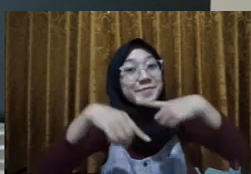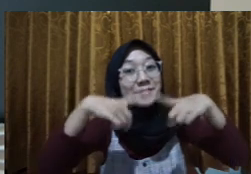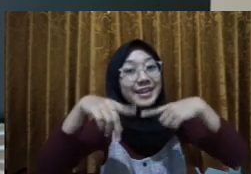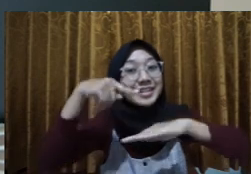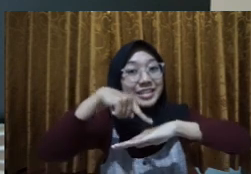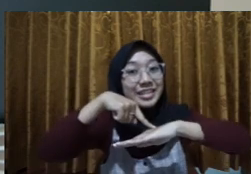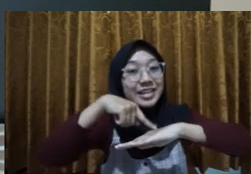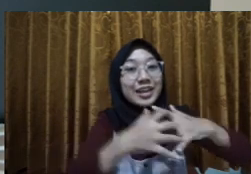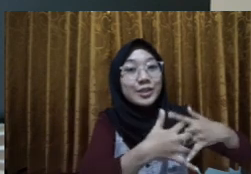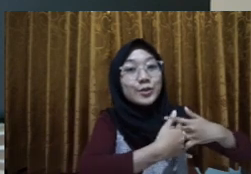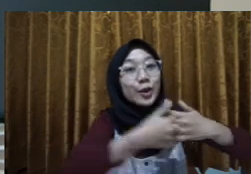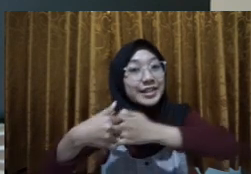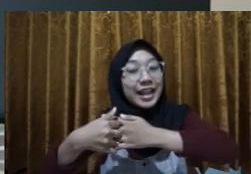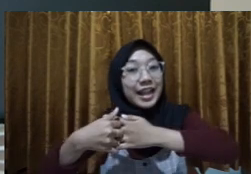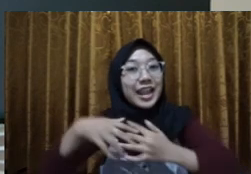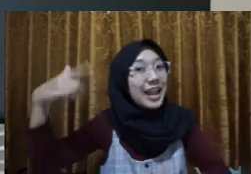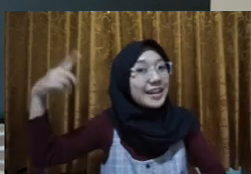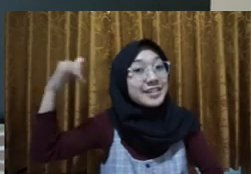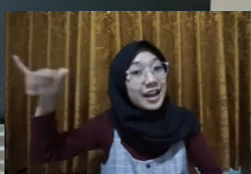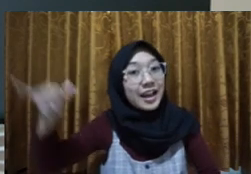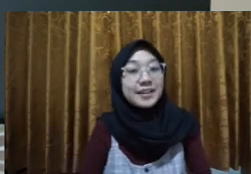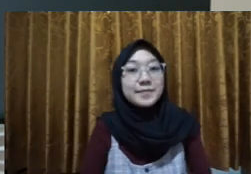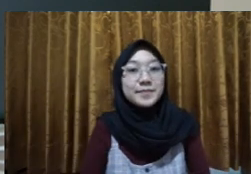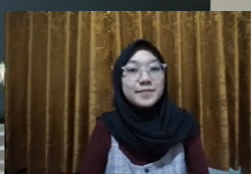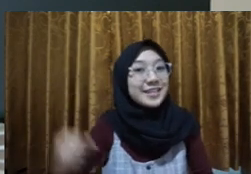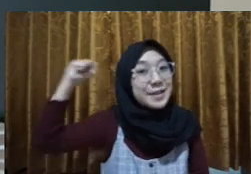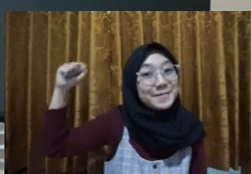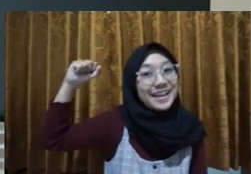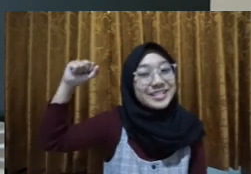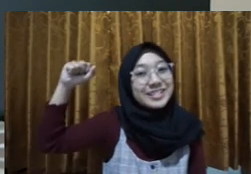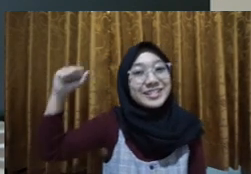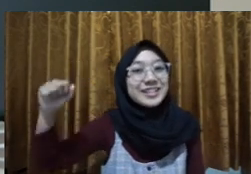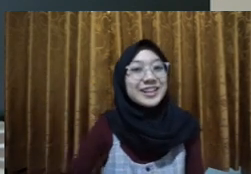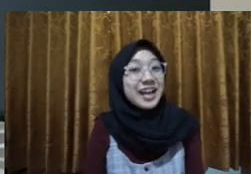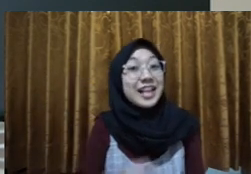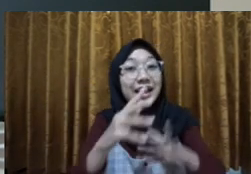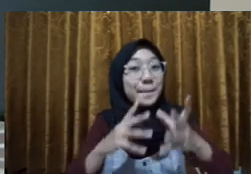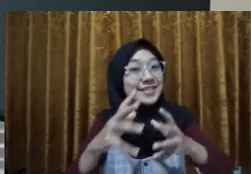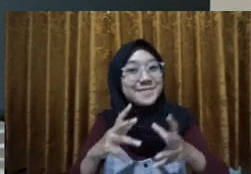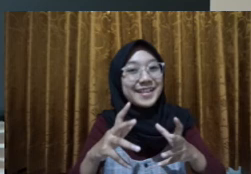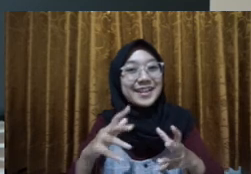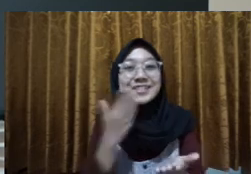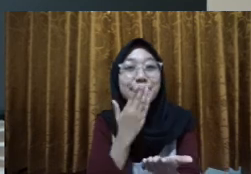tutorial lainnya. Tetap semangat, salam aksesibel. Terima kasih.